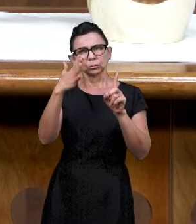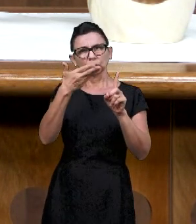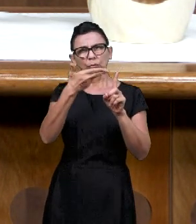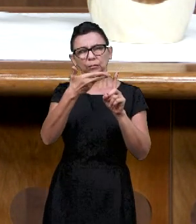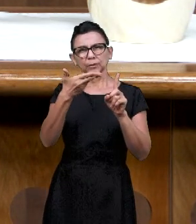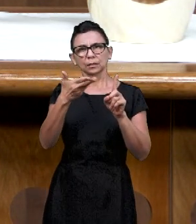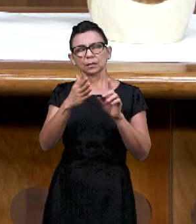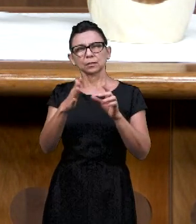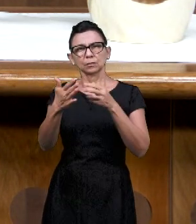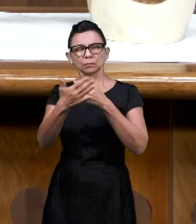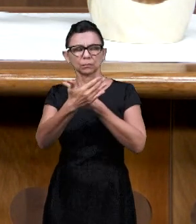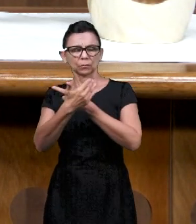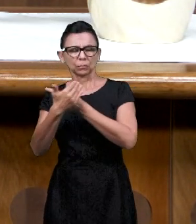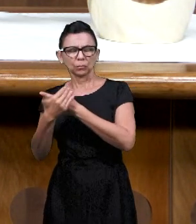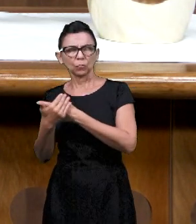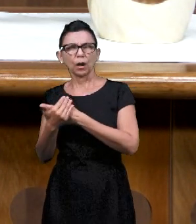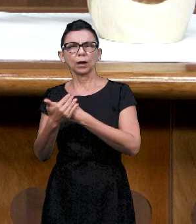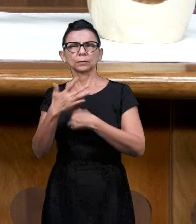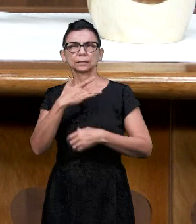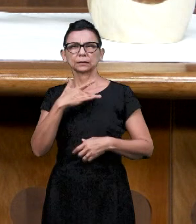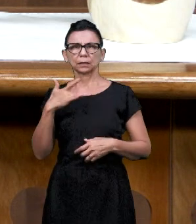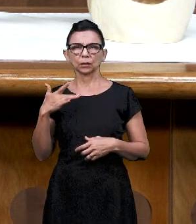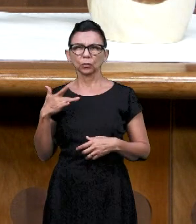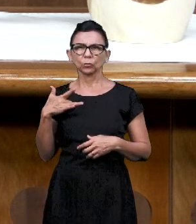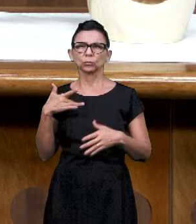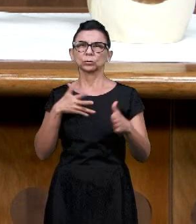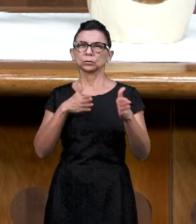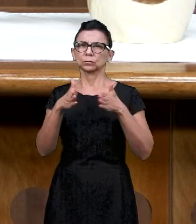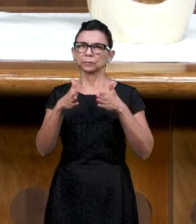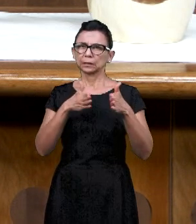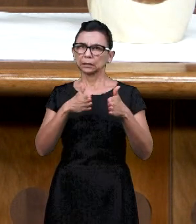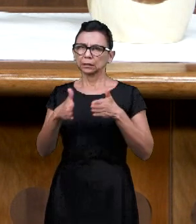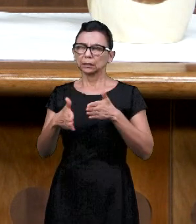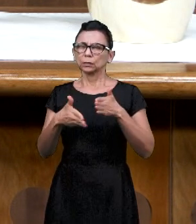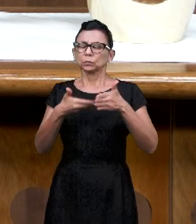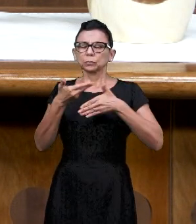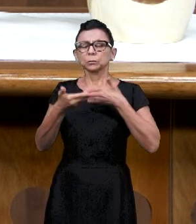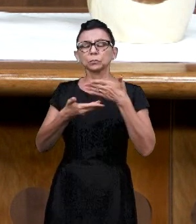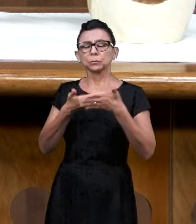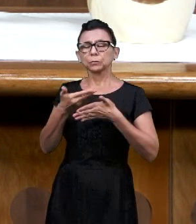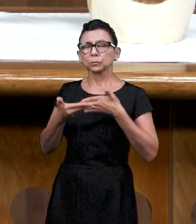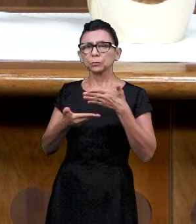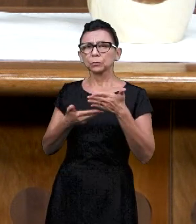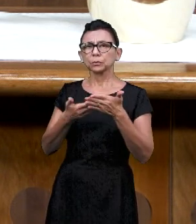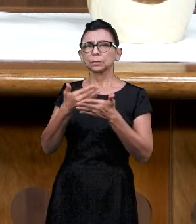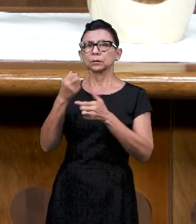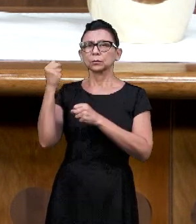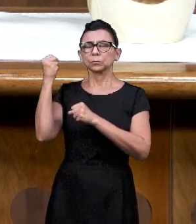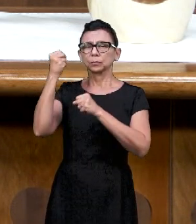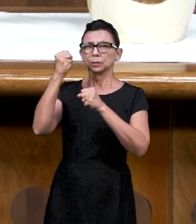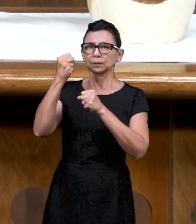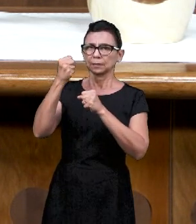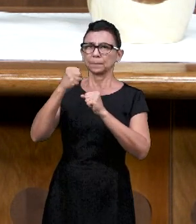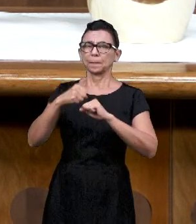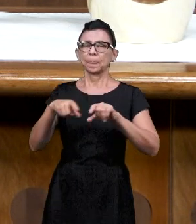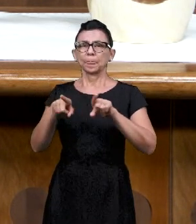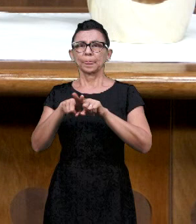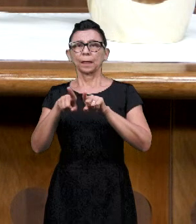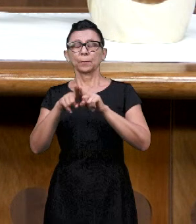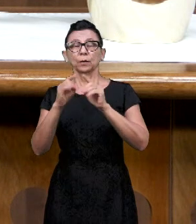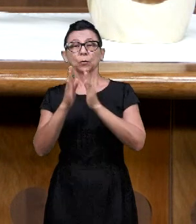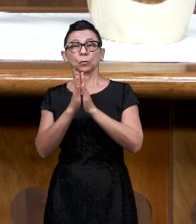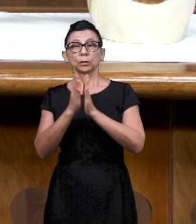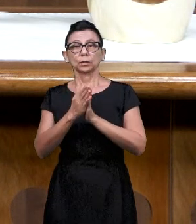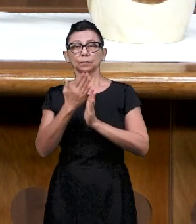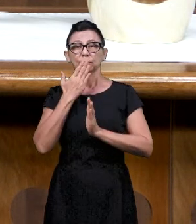de la grossesse, en assistant tes servantes avec tes mains de pouvoir. Nous prions aussi, Seigneur, pour les professeurs des enfants, afin